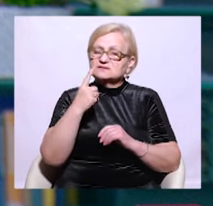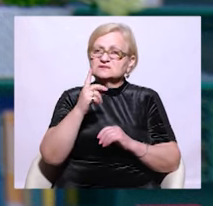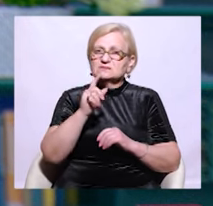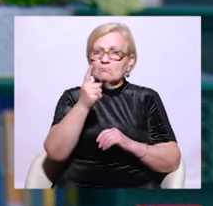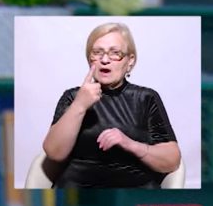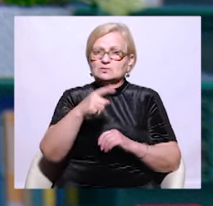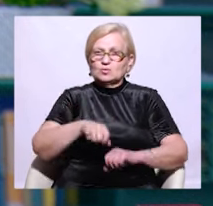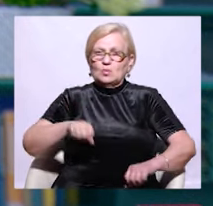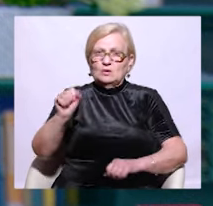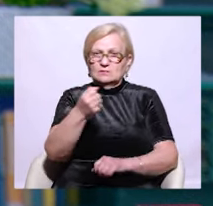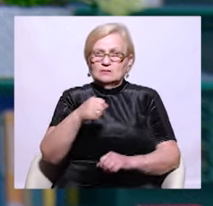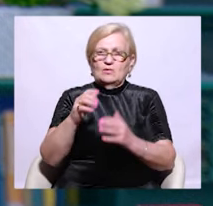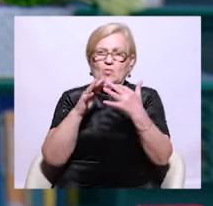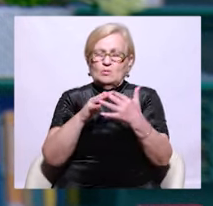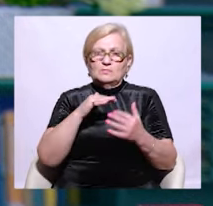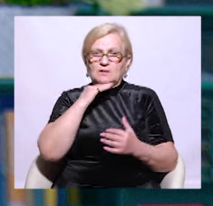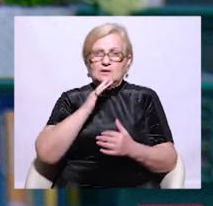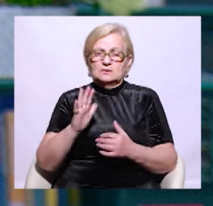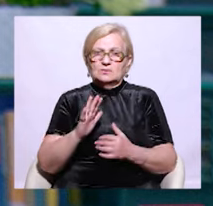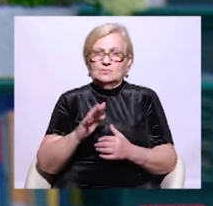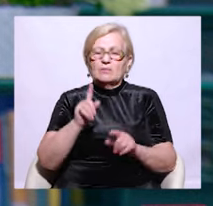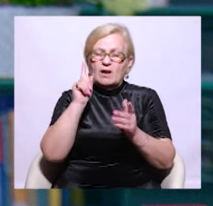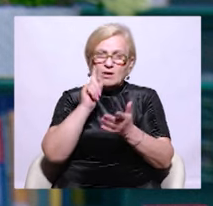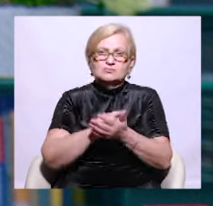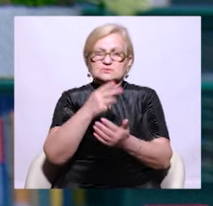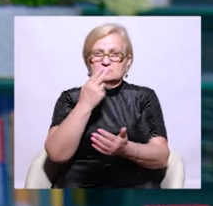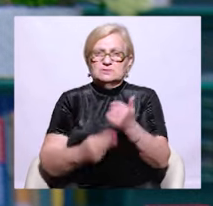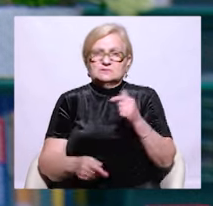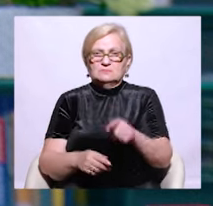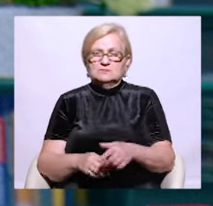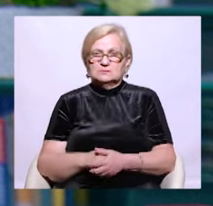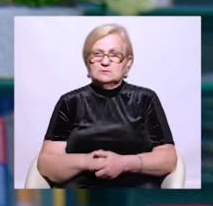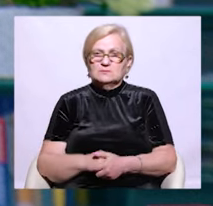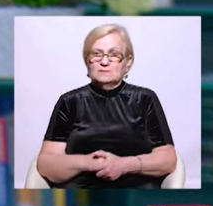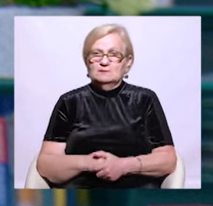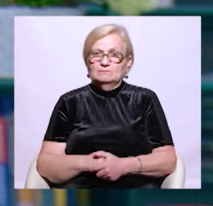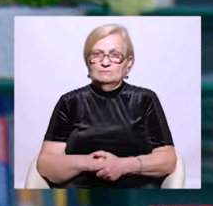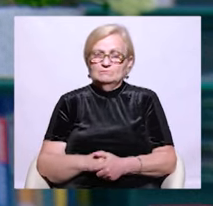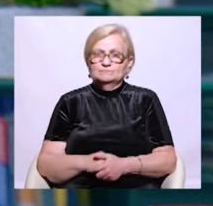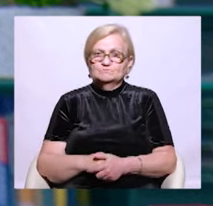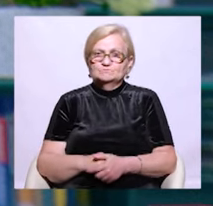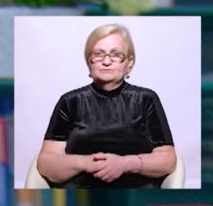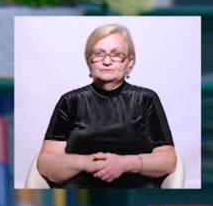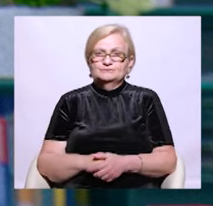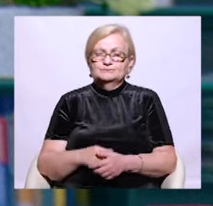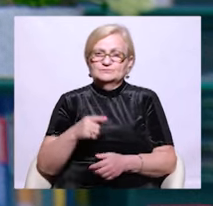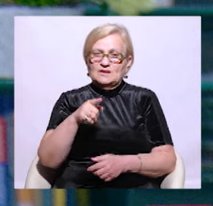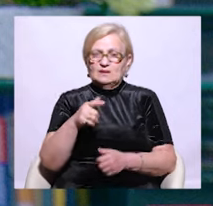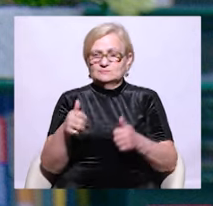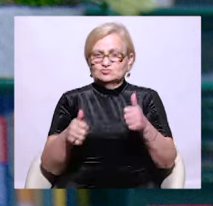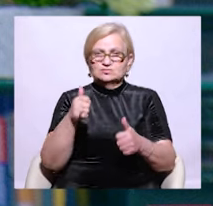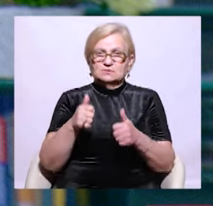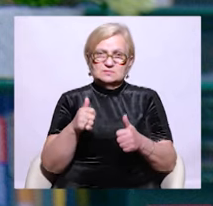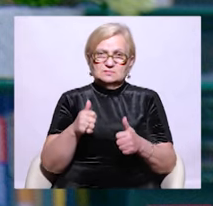ხმალი განწირულია დასაღუპად და დასამარცხებლად. მოდი ახლა ამ